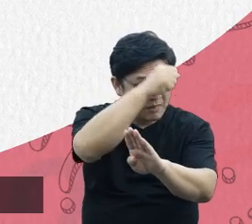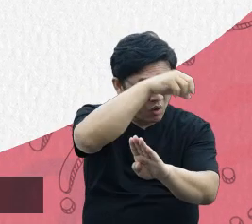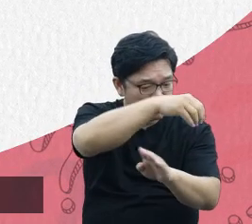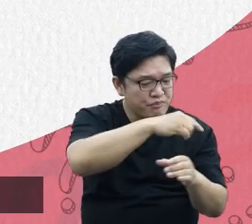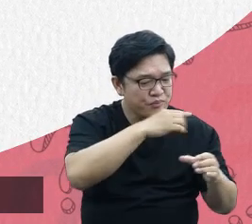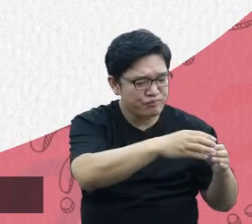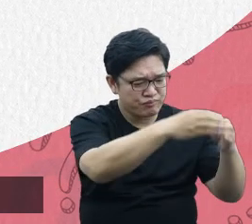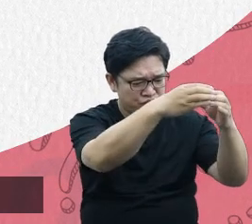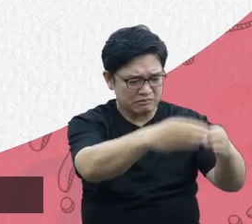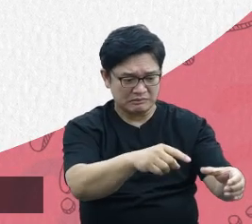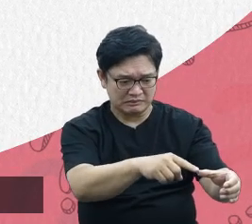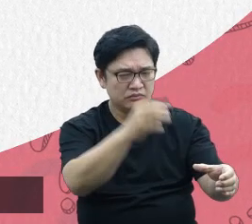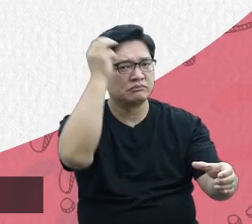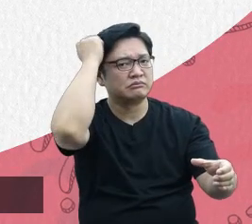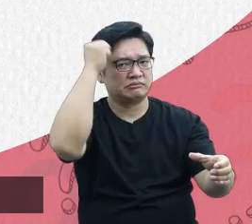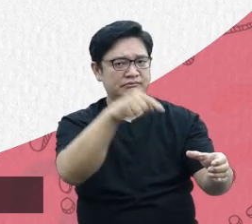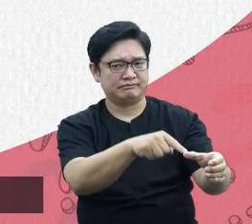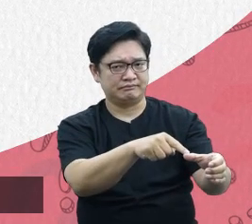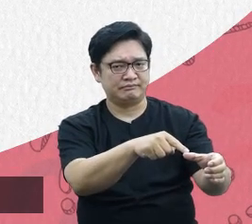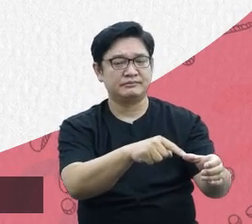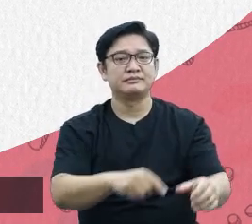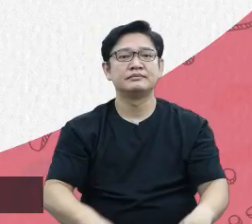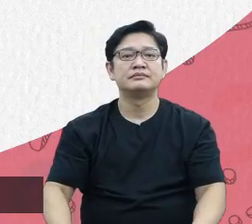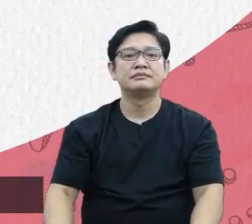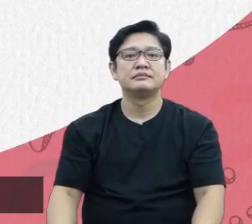두어야 합니다.